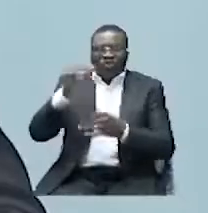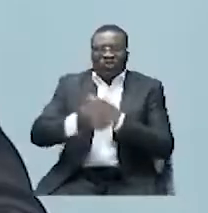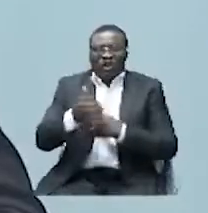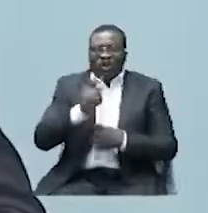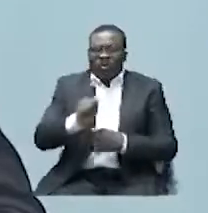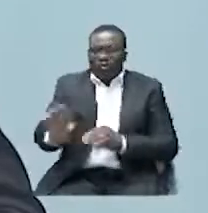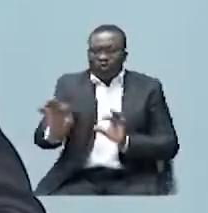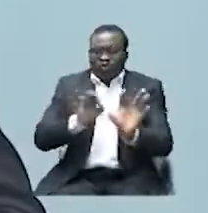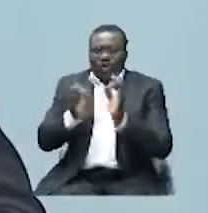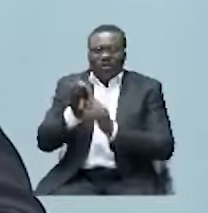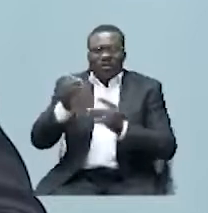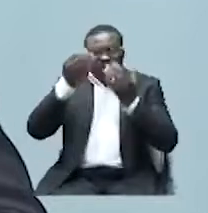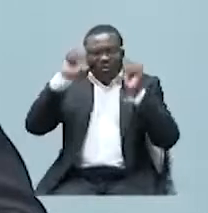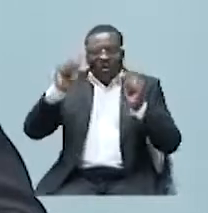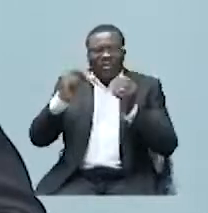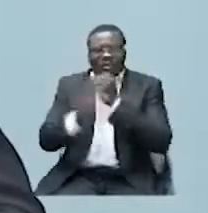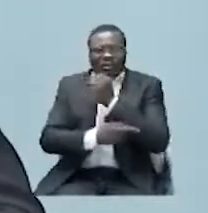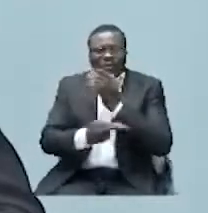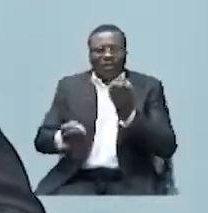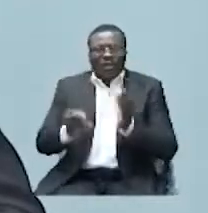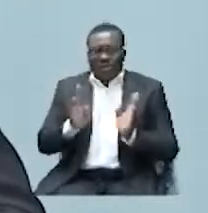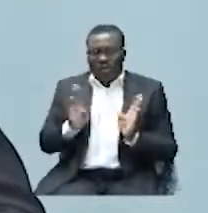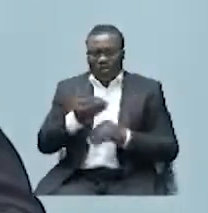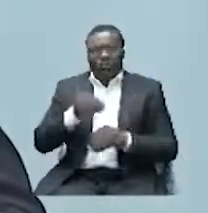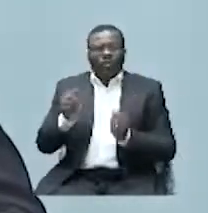par le président de la République et le bureau de l'Assemblée nationale.